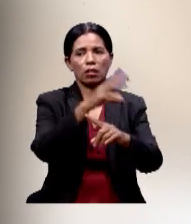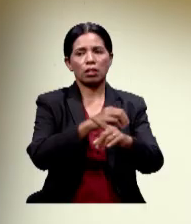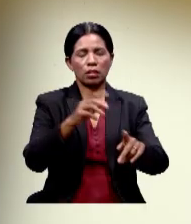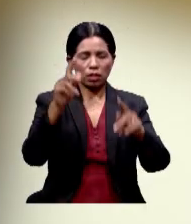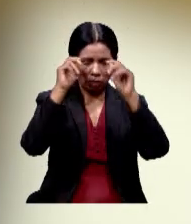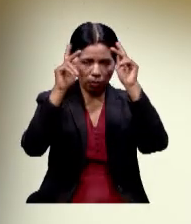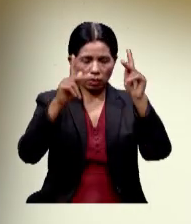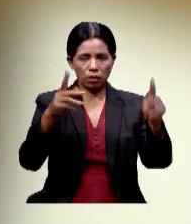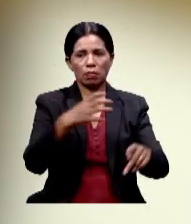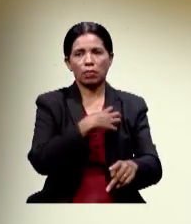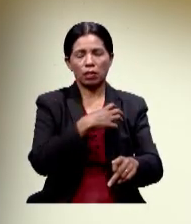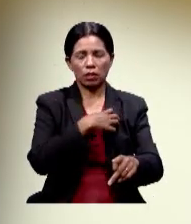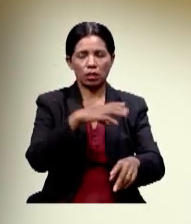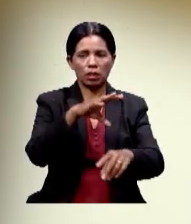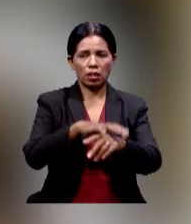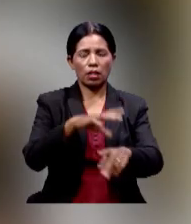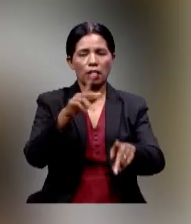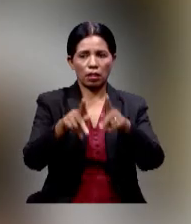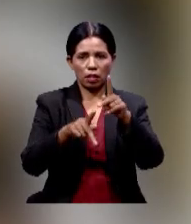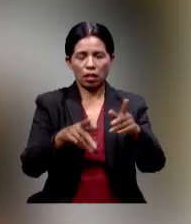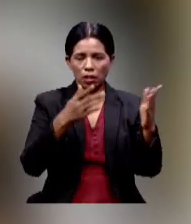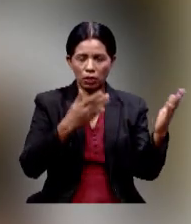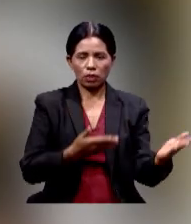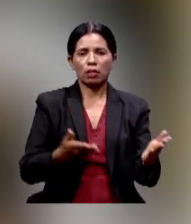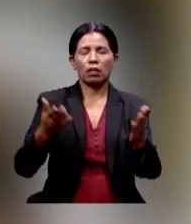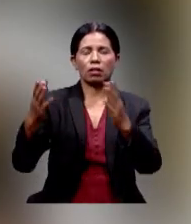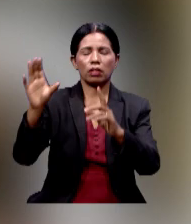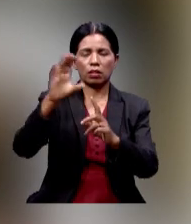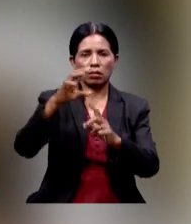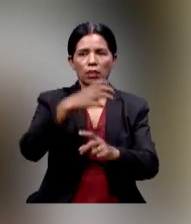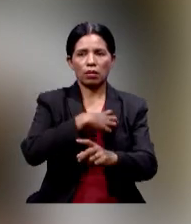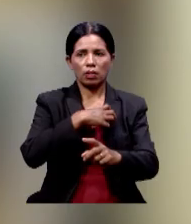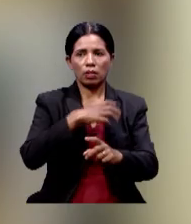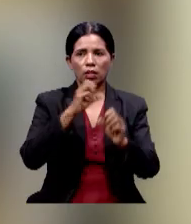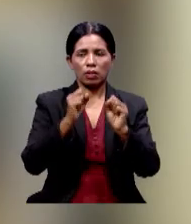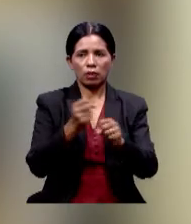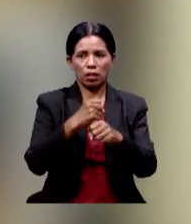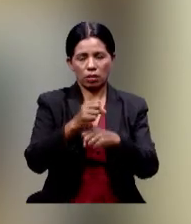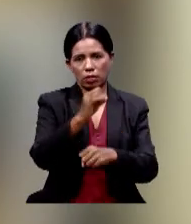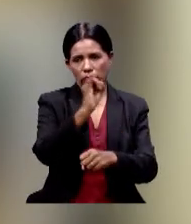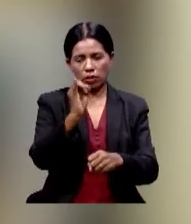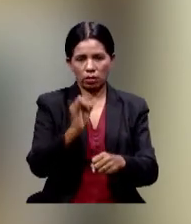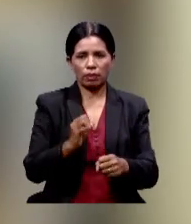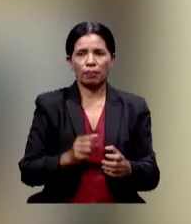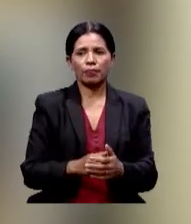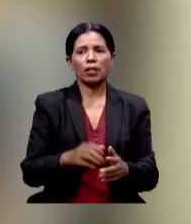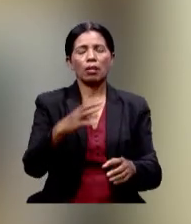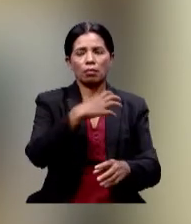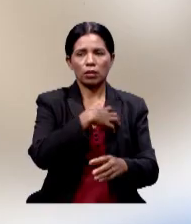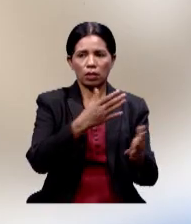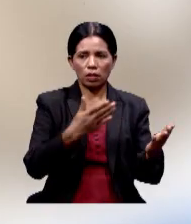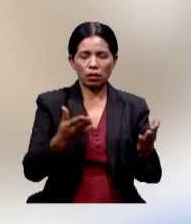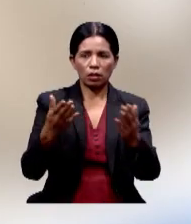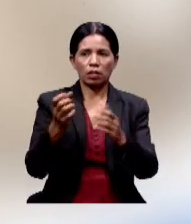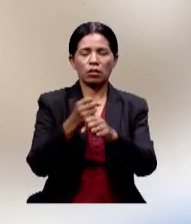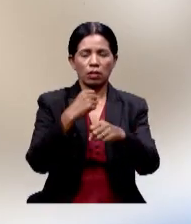Plaza. Polisi asegura kedas suspeitu, hodi lori kedas ba komandu Jeral Penteli atu halu identifikasaun. Polisi lori kedas suspeitu hodi